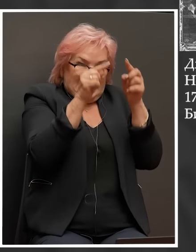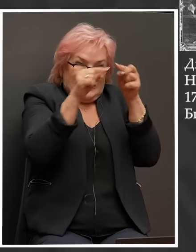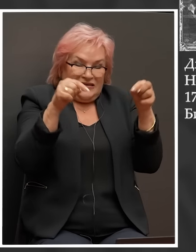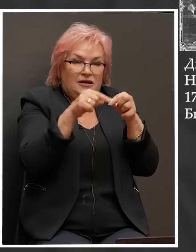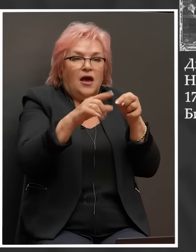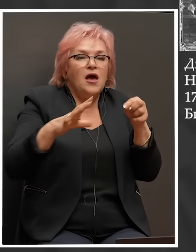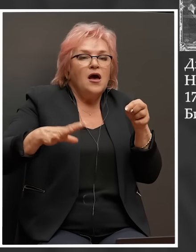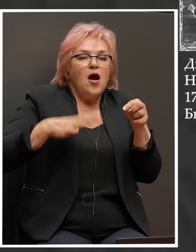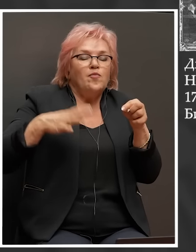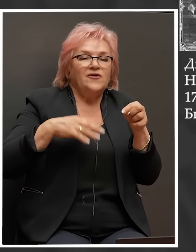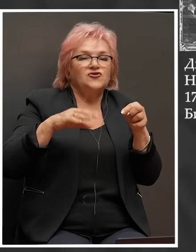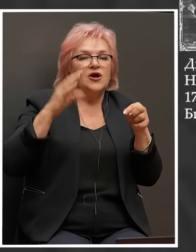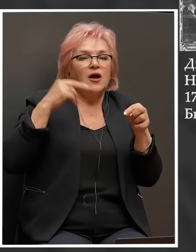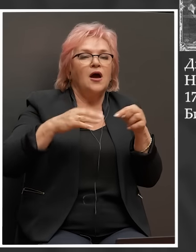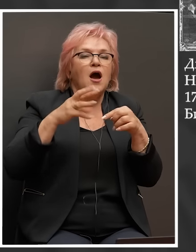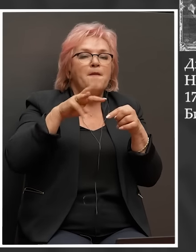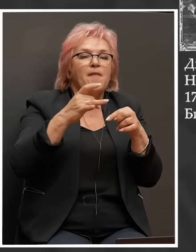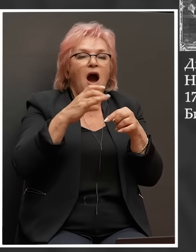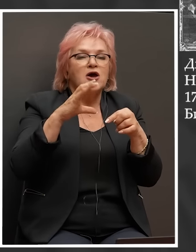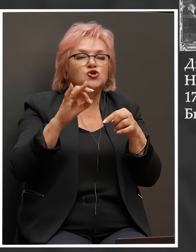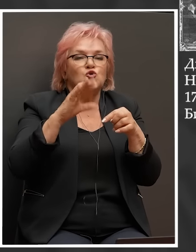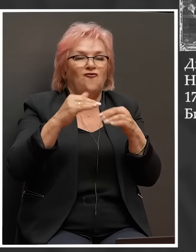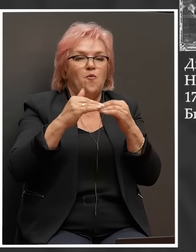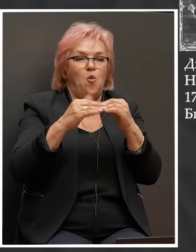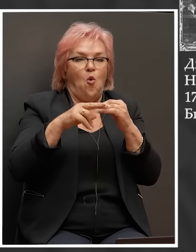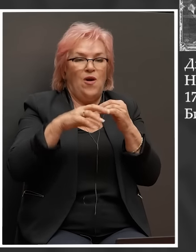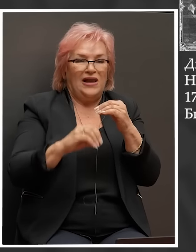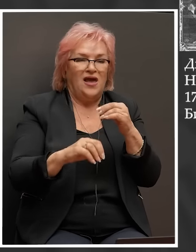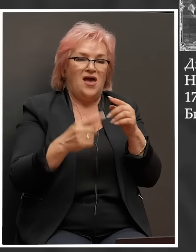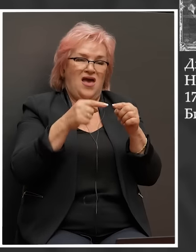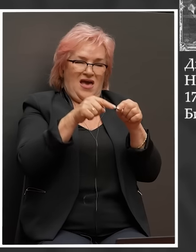Это бывшее Марсово поле. Это кусок